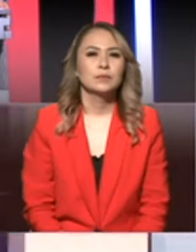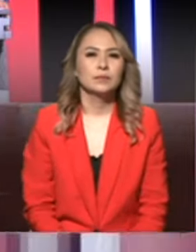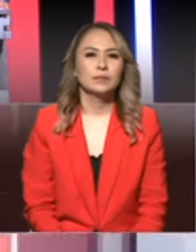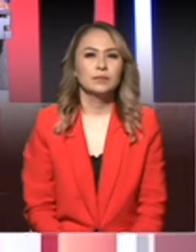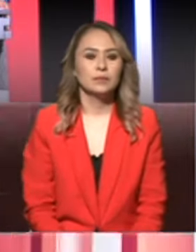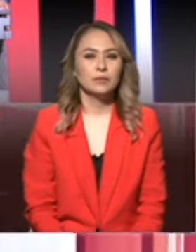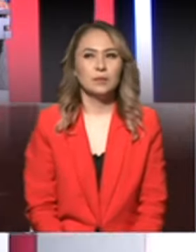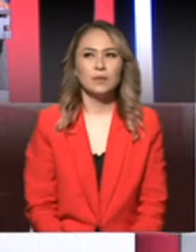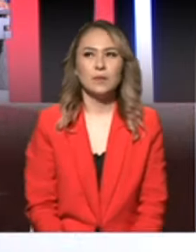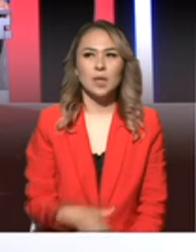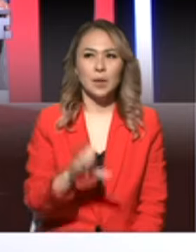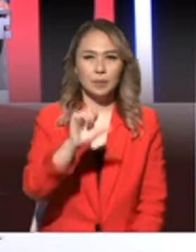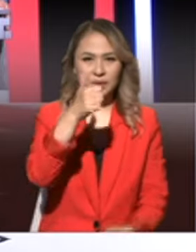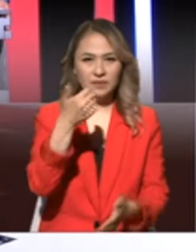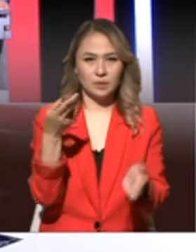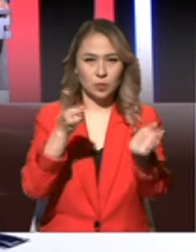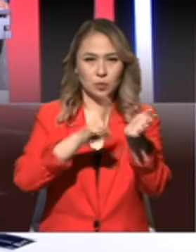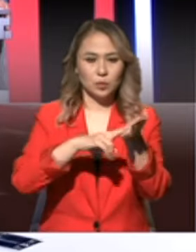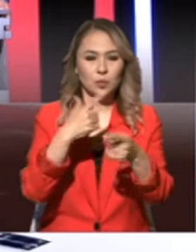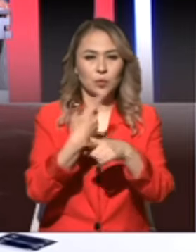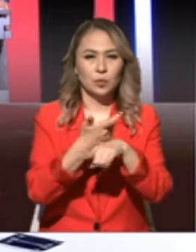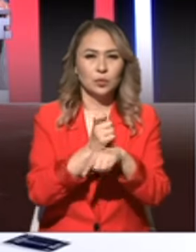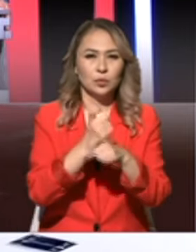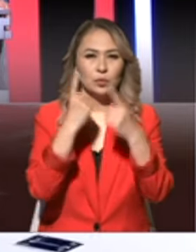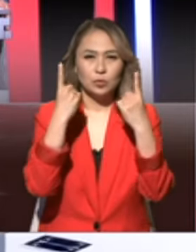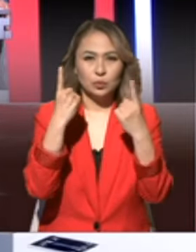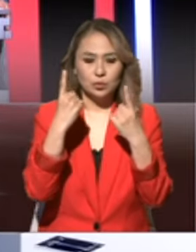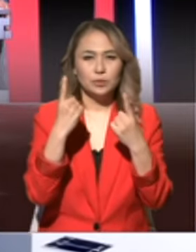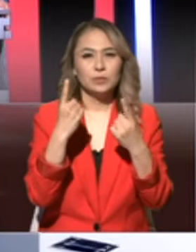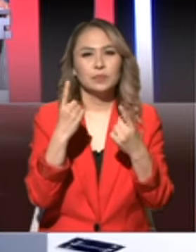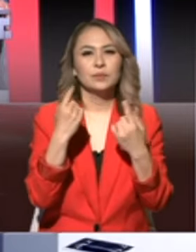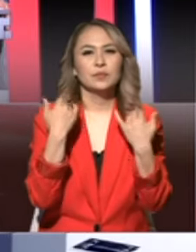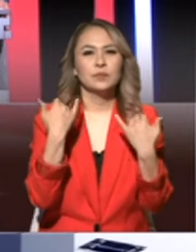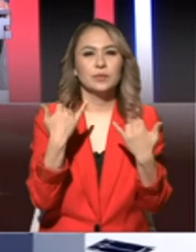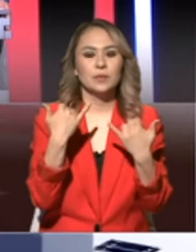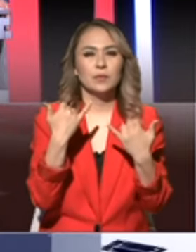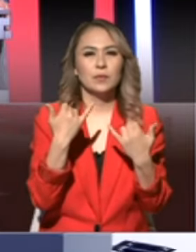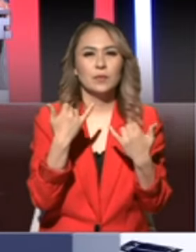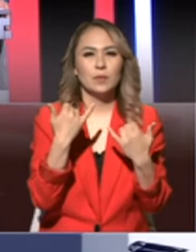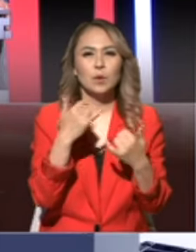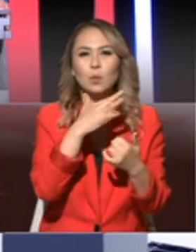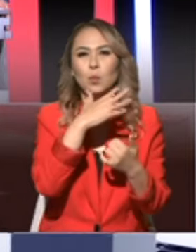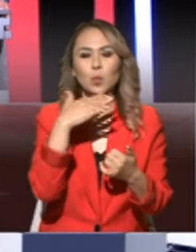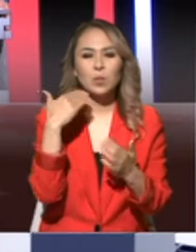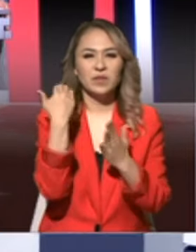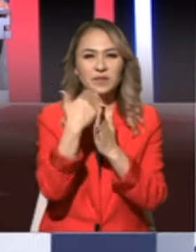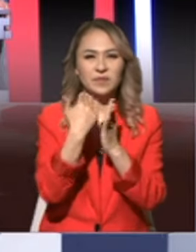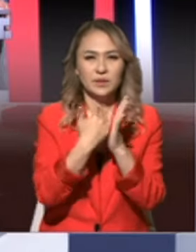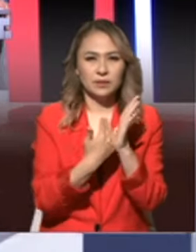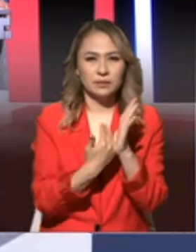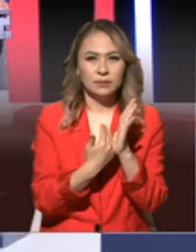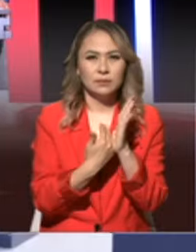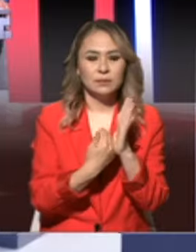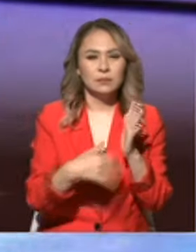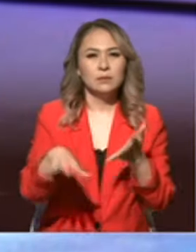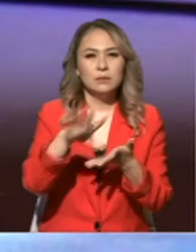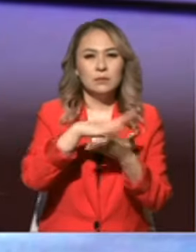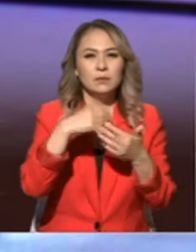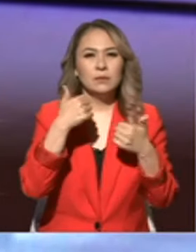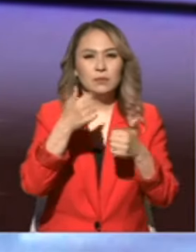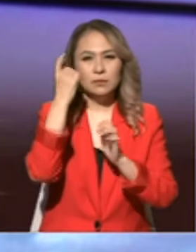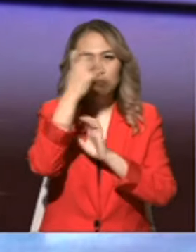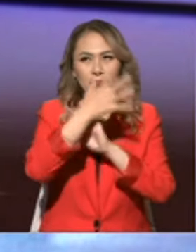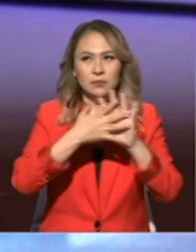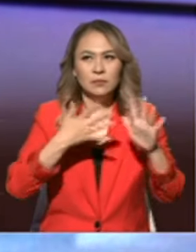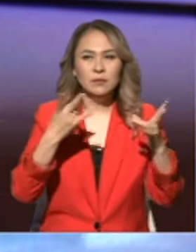Біріншіден, көшкін саясаты өте күрделі нәрсе. Ол көп векторлы. Себебі оны біз бәріміз жақсы түсінуіміз керек.